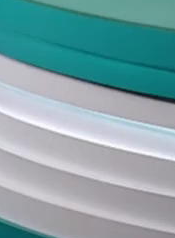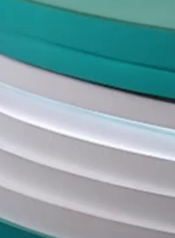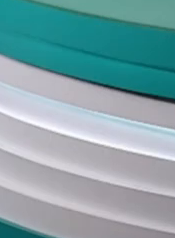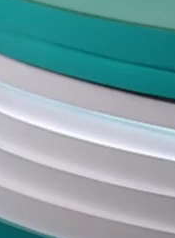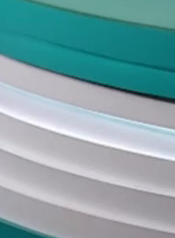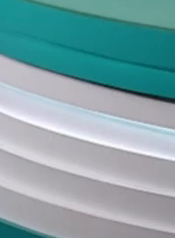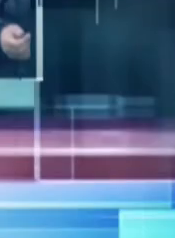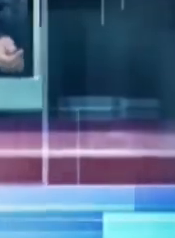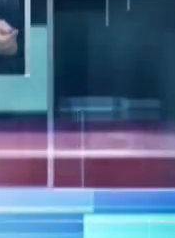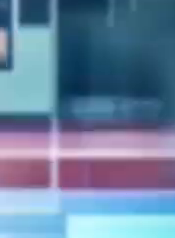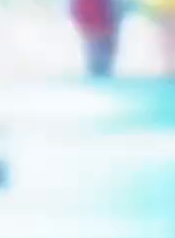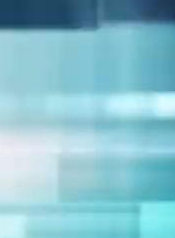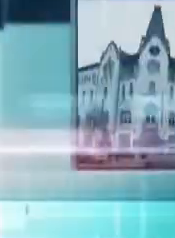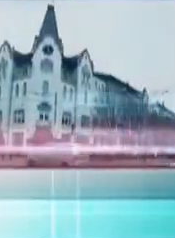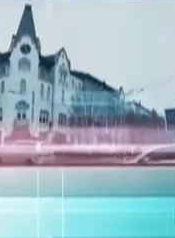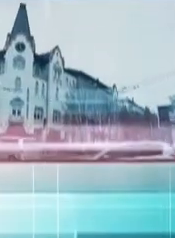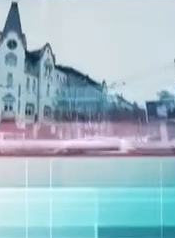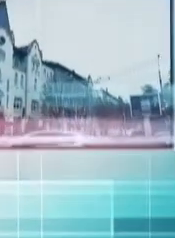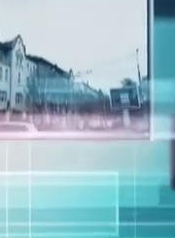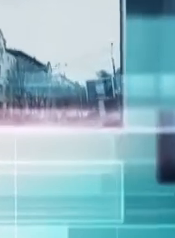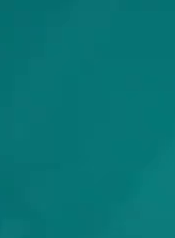Дякую за